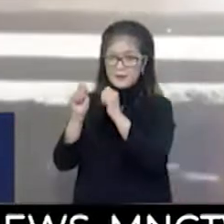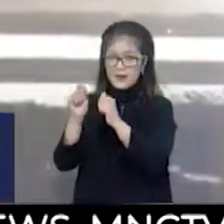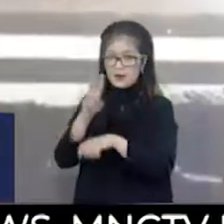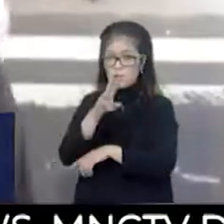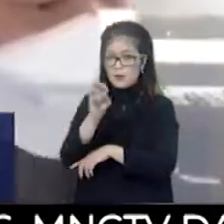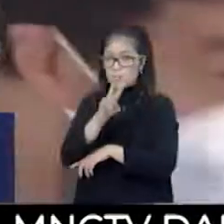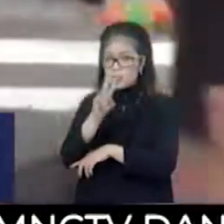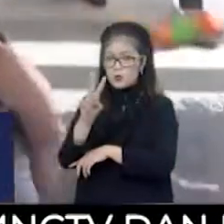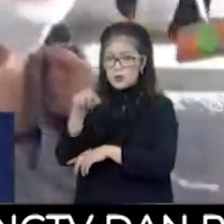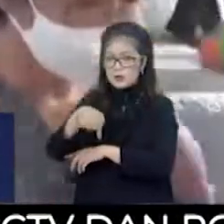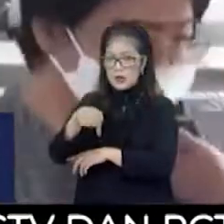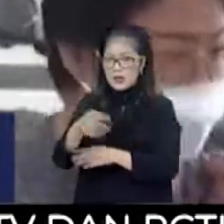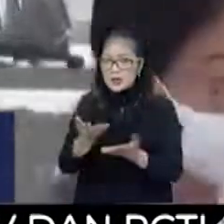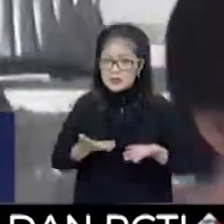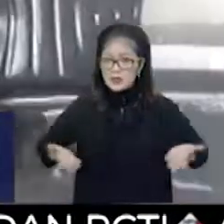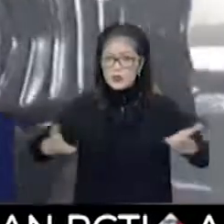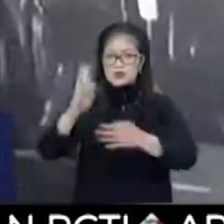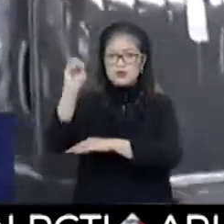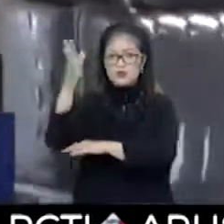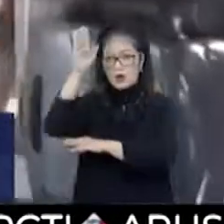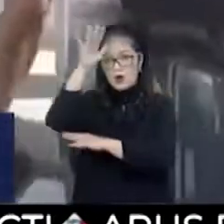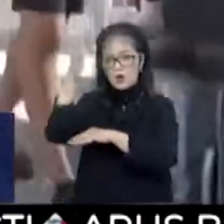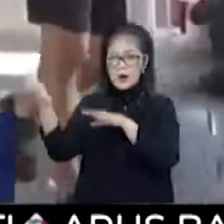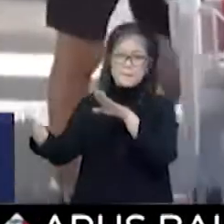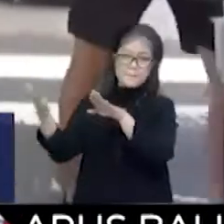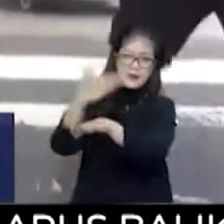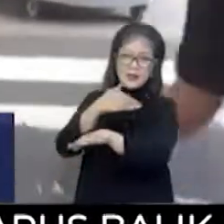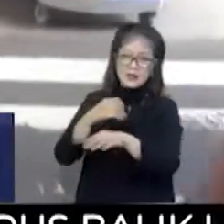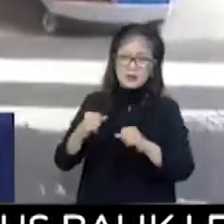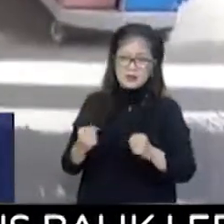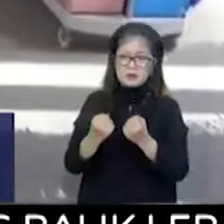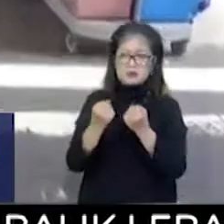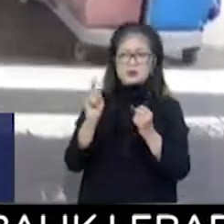balik kebangkitan pariwisata di Bali usai sempat mati suri selama 2 tahun